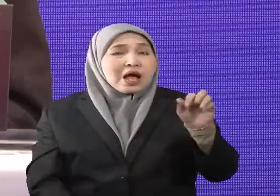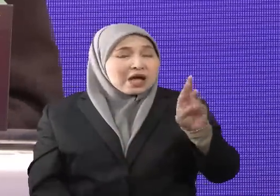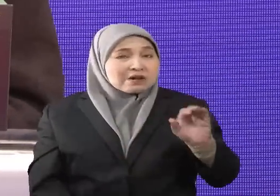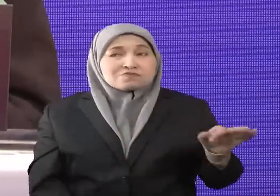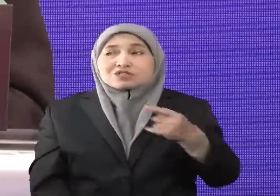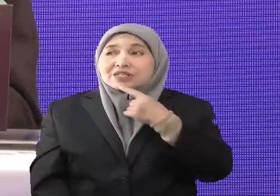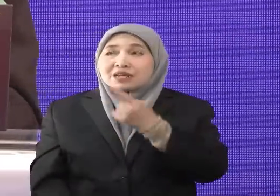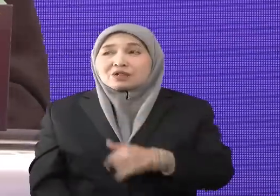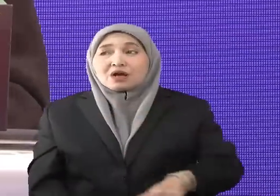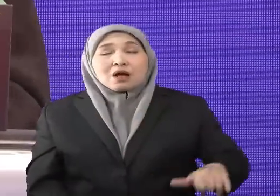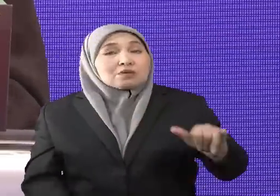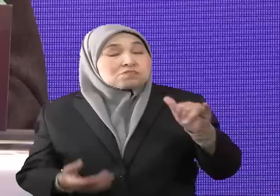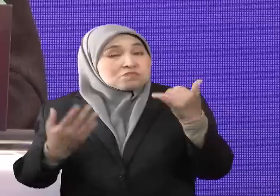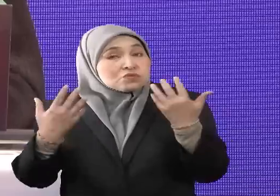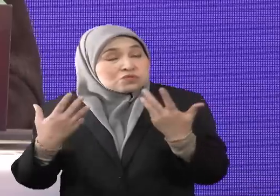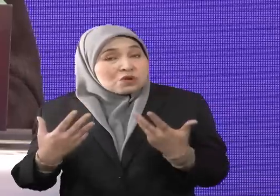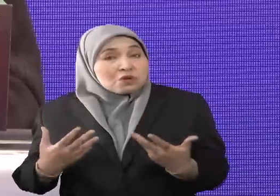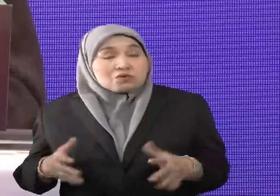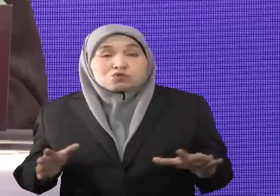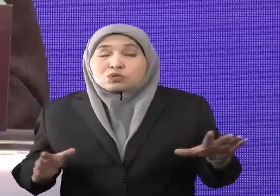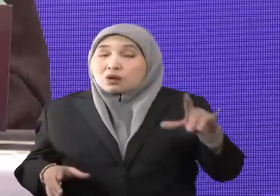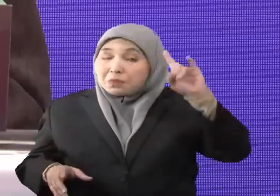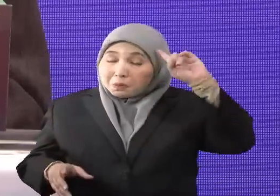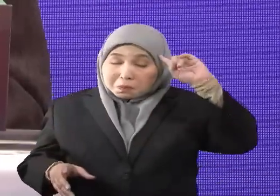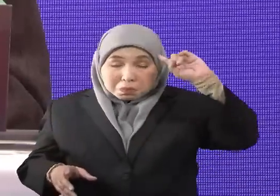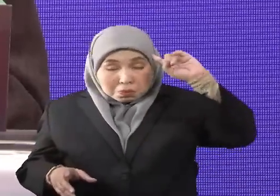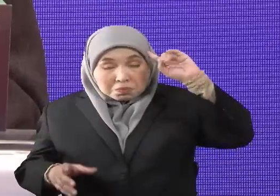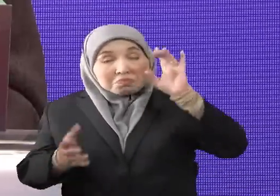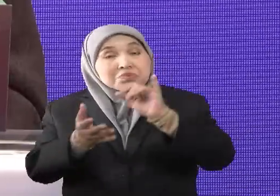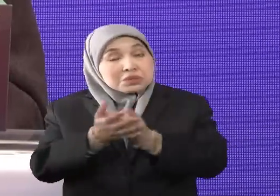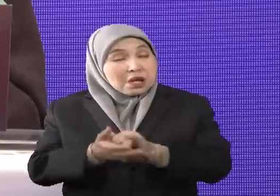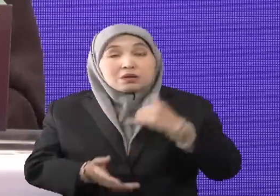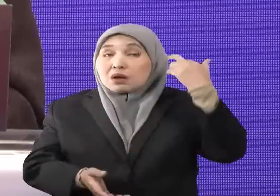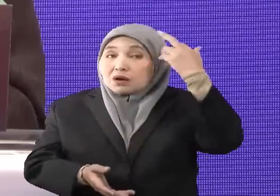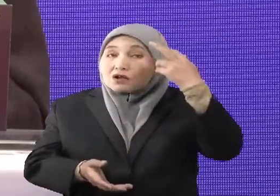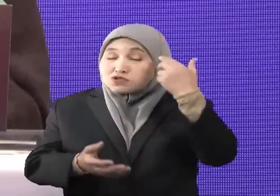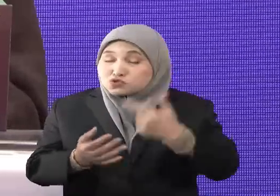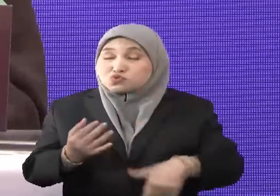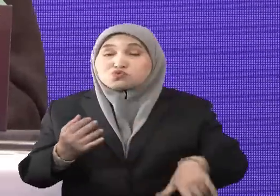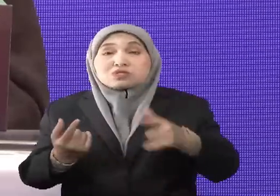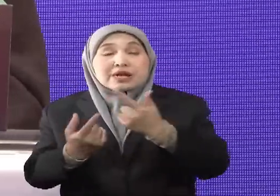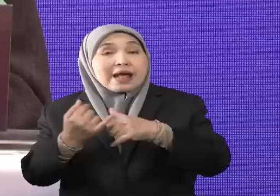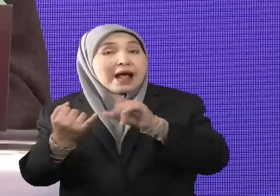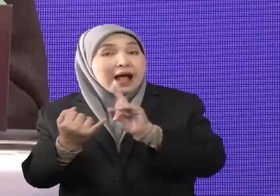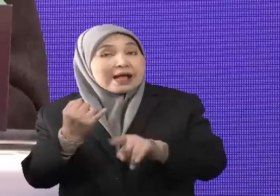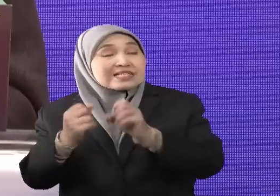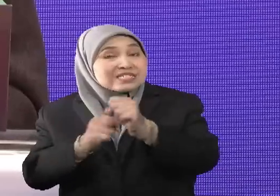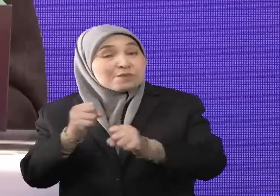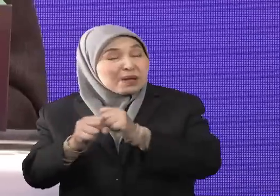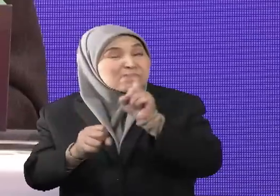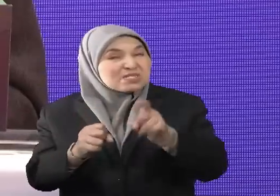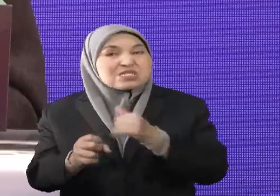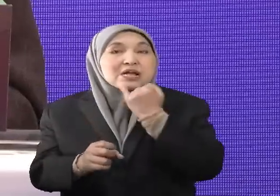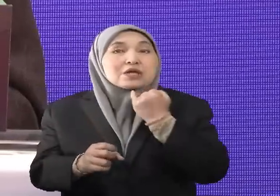mereka beranggapan Rasul akhir zaman kalangan Yahudi tiba-tiba datang Rasulullah